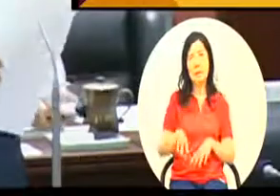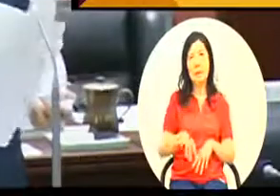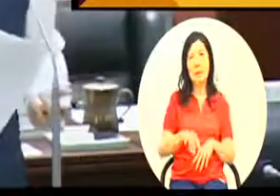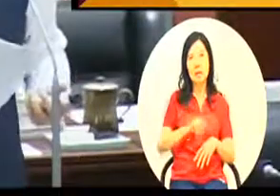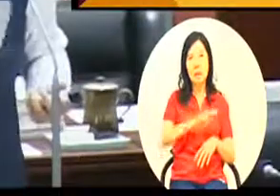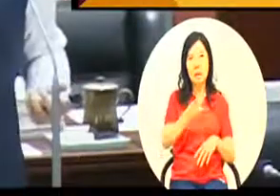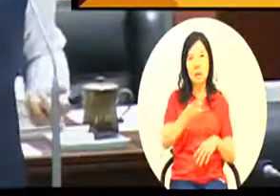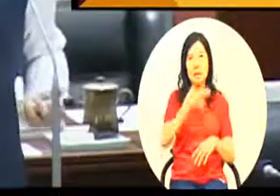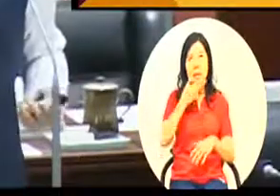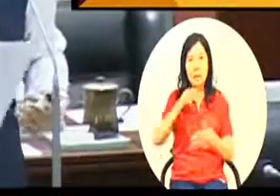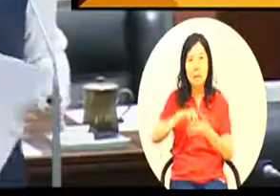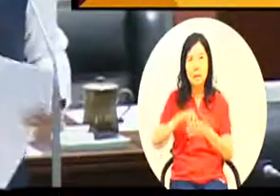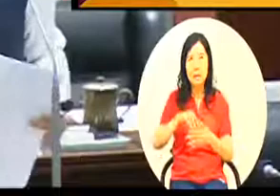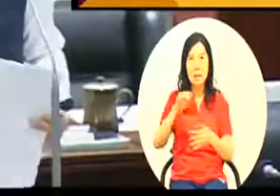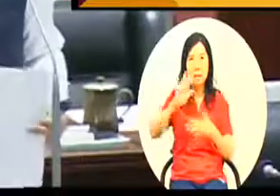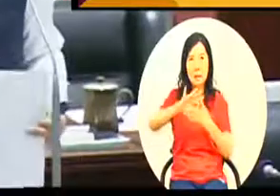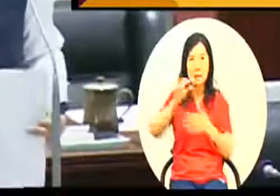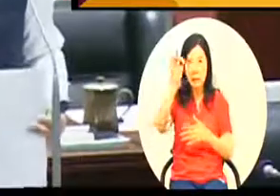私立的或者是另外